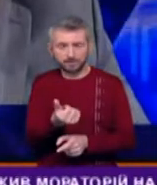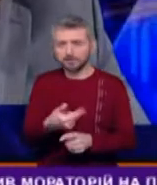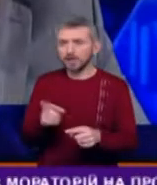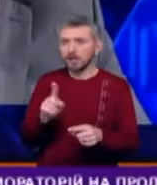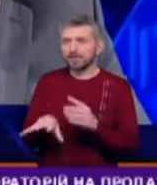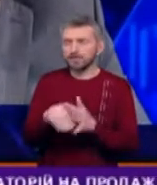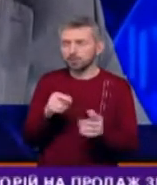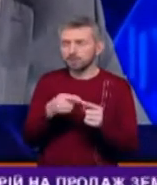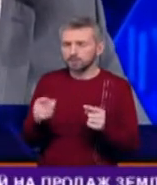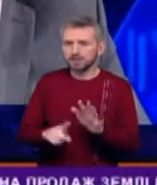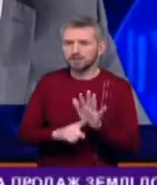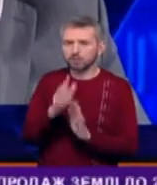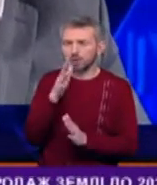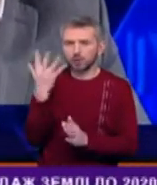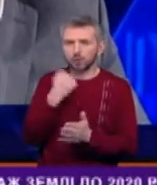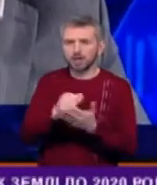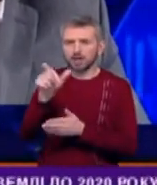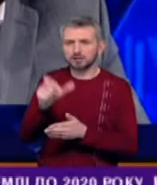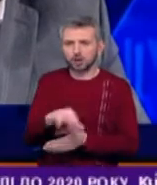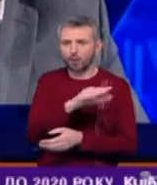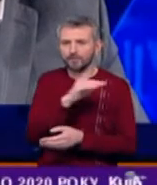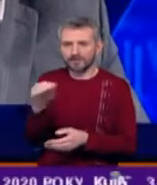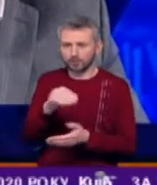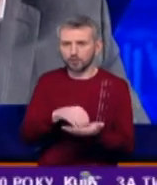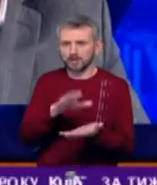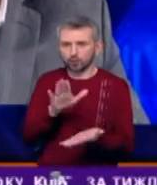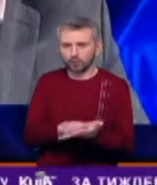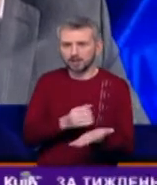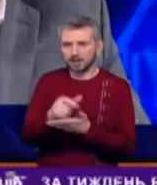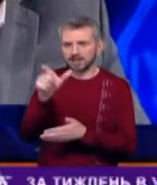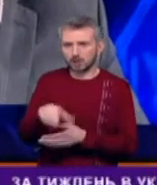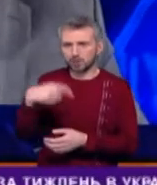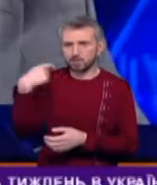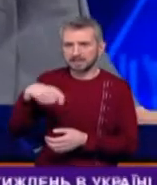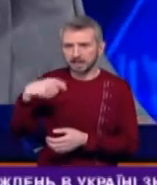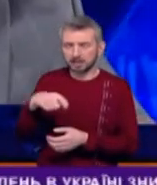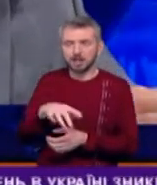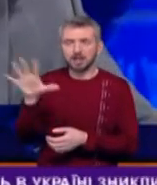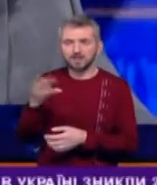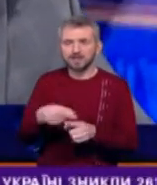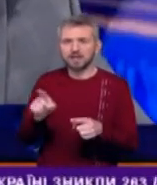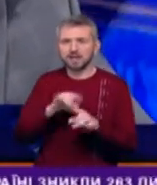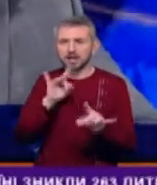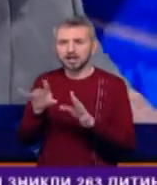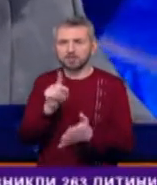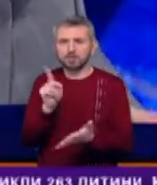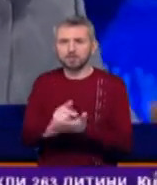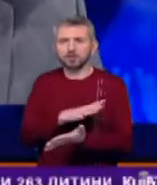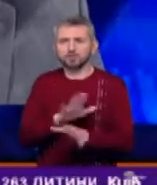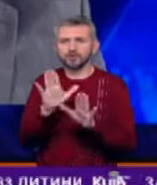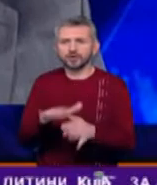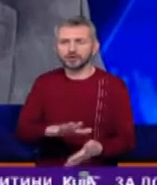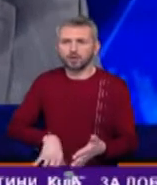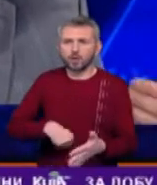період, так. З моменту, коли кандидат став офіційно зареєстрованим кандидатом в президенти, так, вся ця реклама повинна йти виключно з